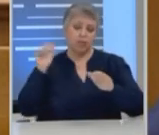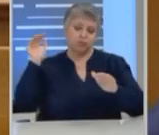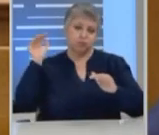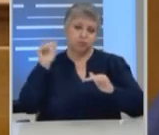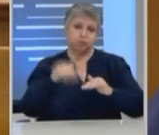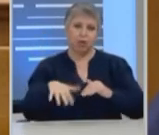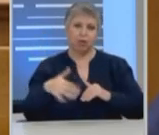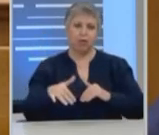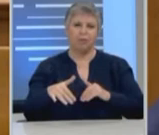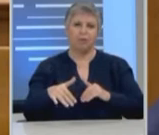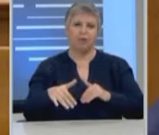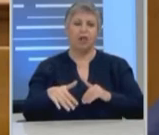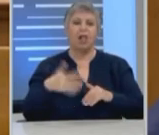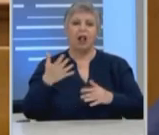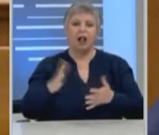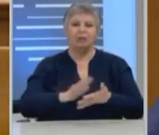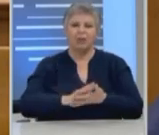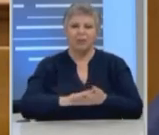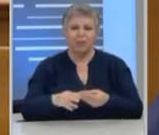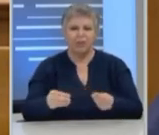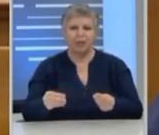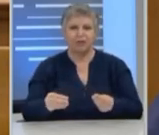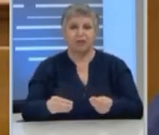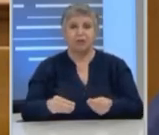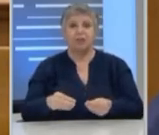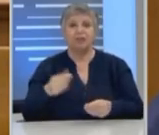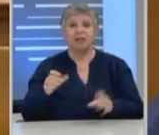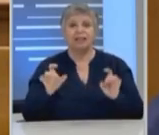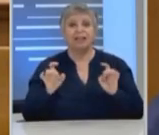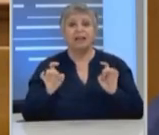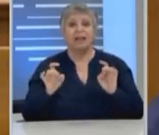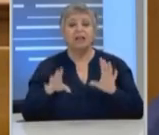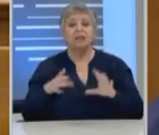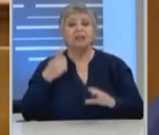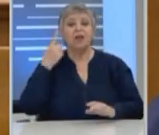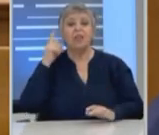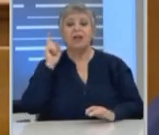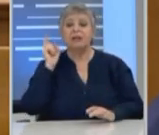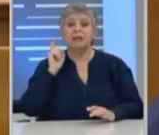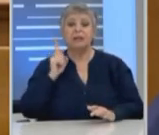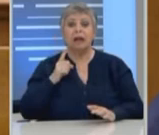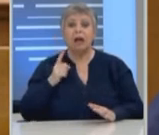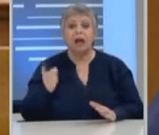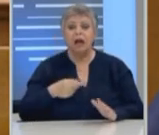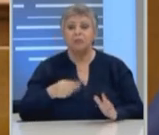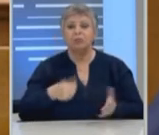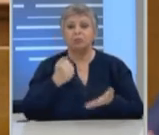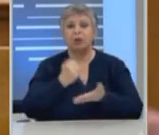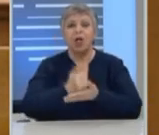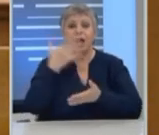της παρακμής και κανείς δεν ξέρει, 24 Φλεβάρι, αν και πότε θα κλείσει η